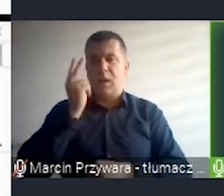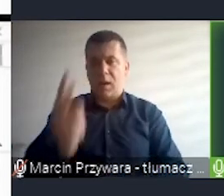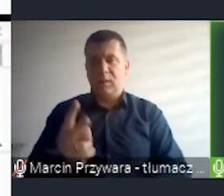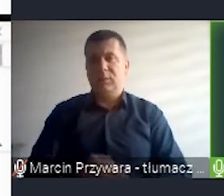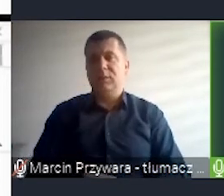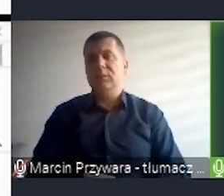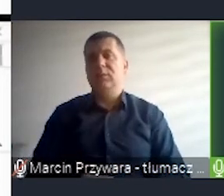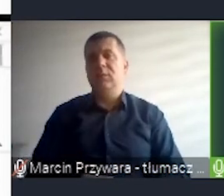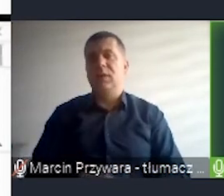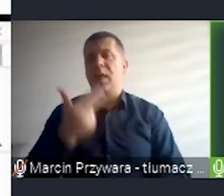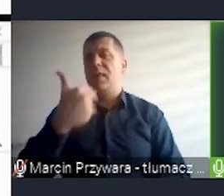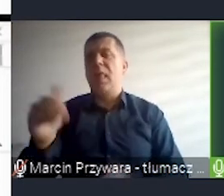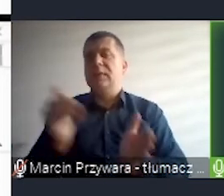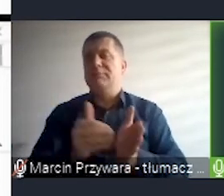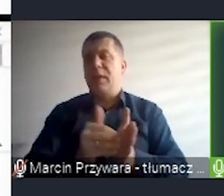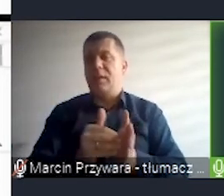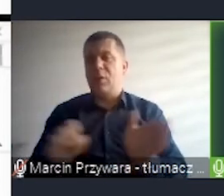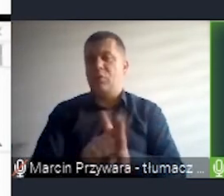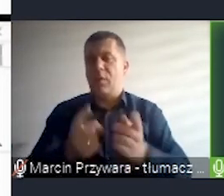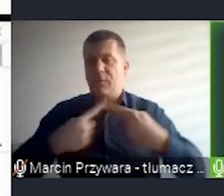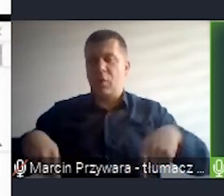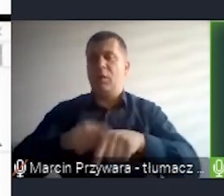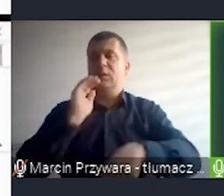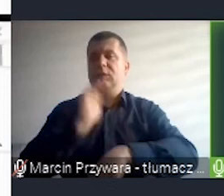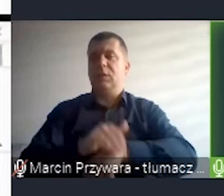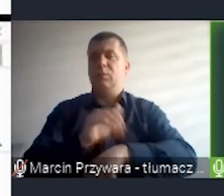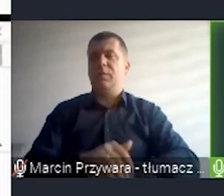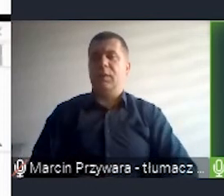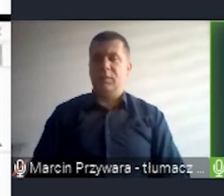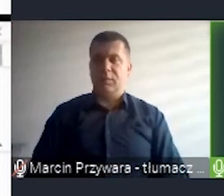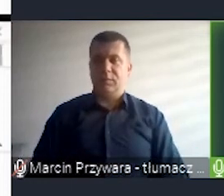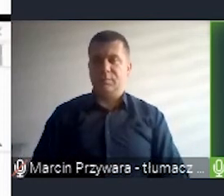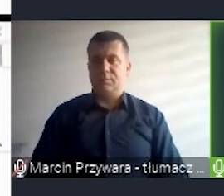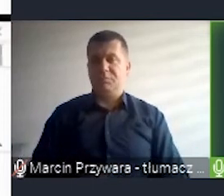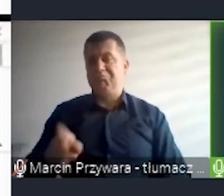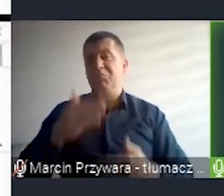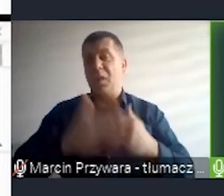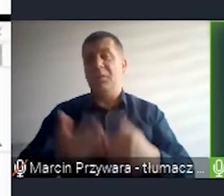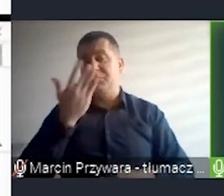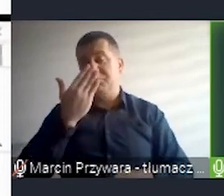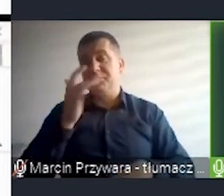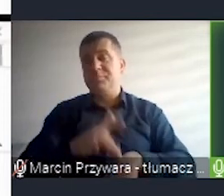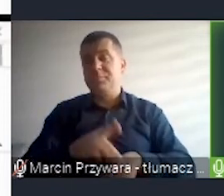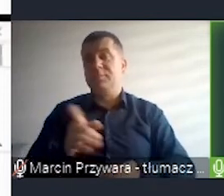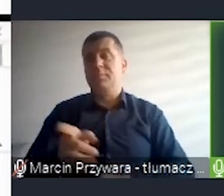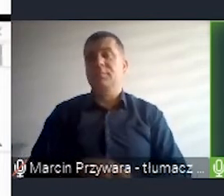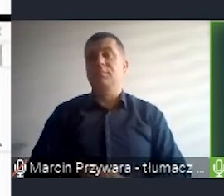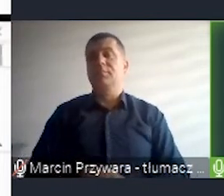przekraczającymi niezbędne do wykonania zamówienia. I kończy się to tak,